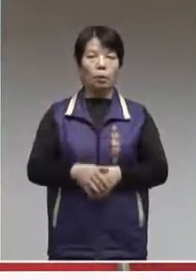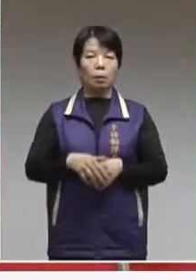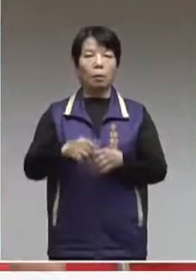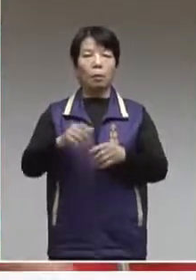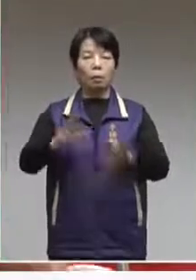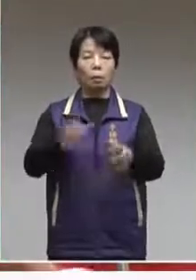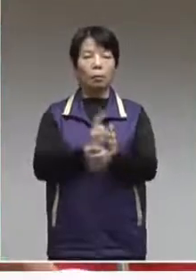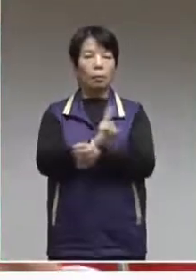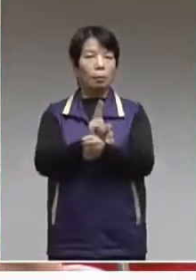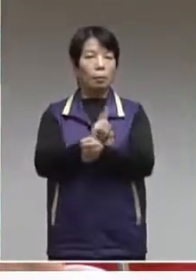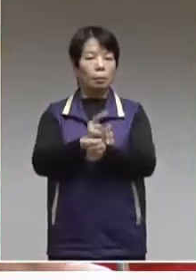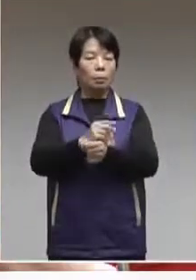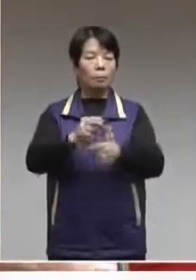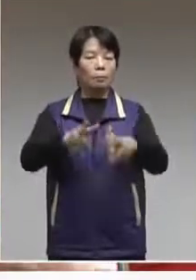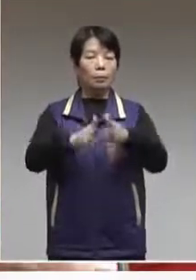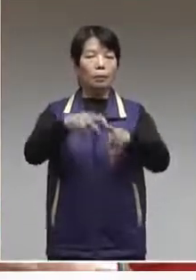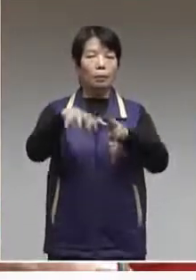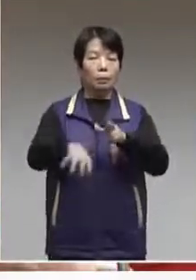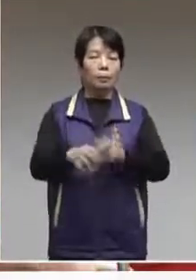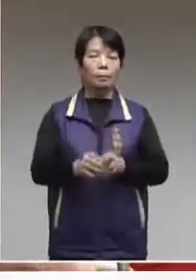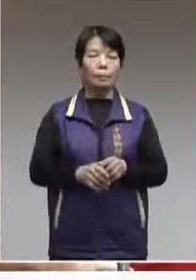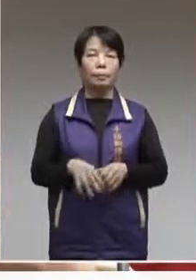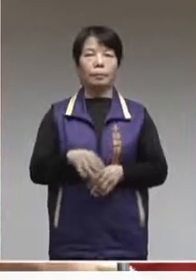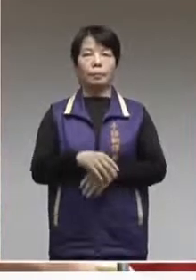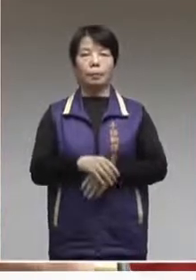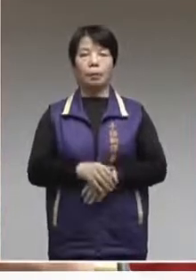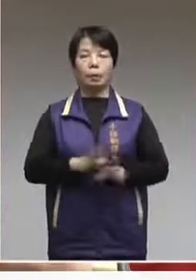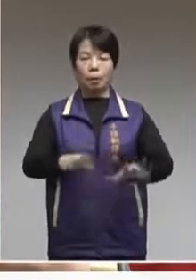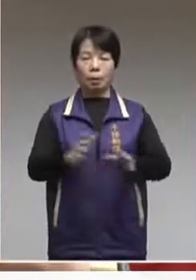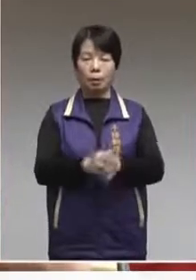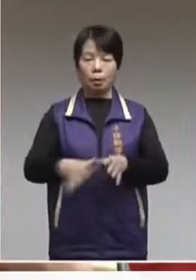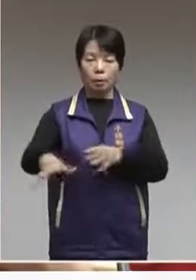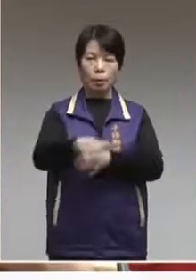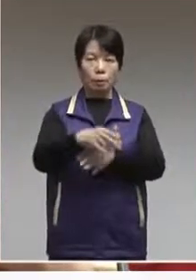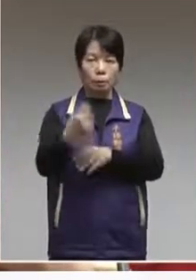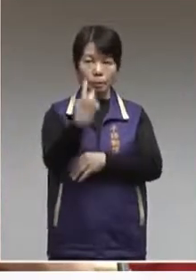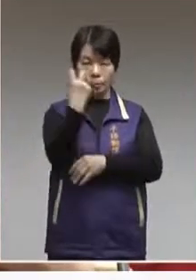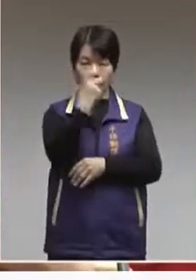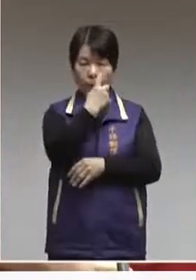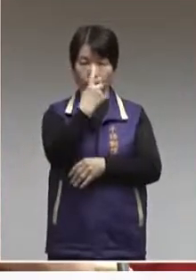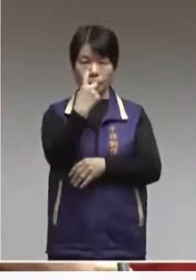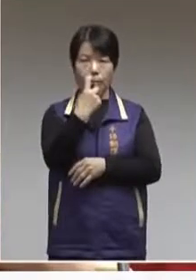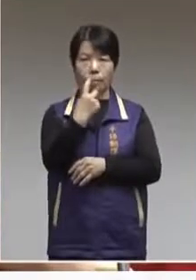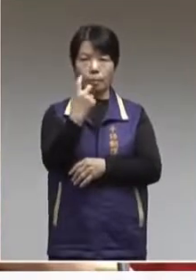等，总共这个裁剪了